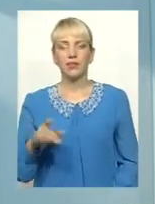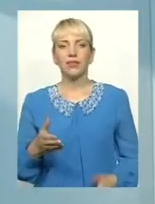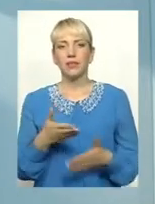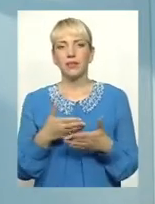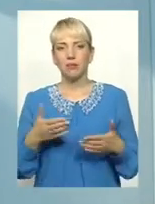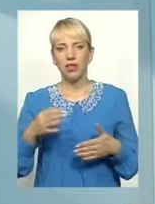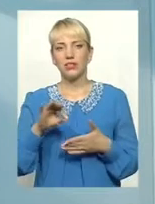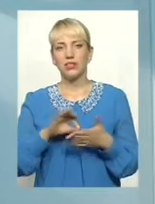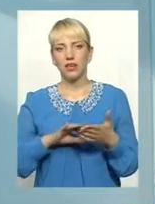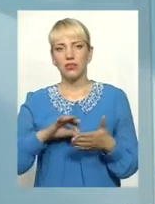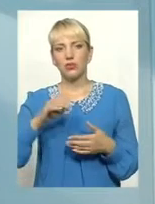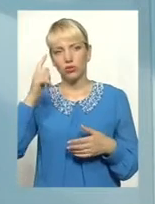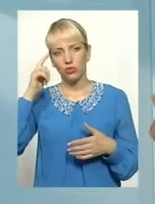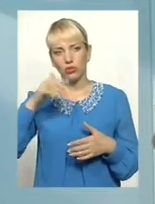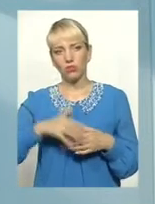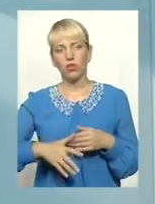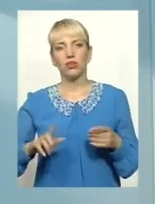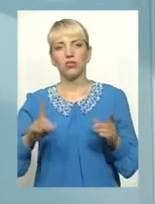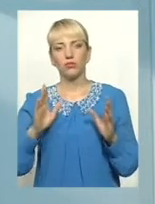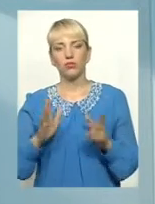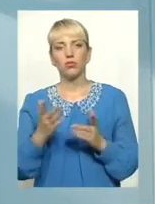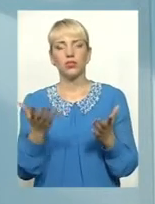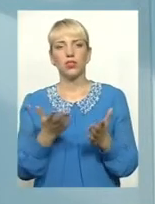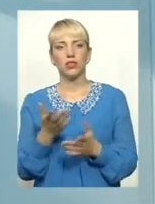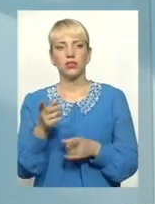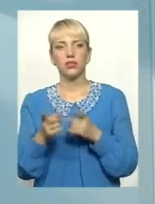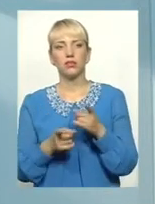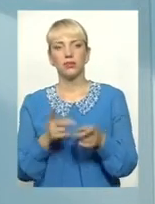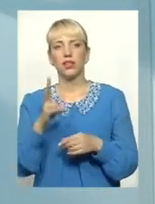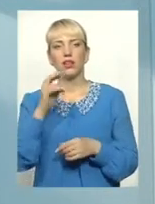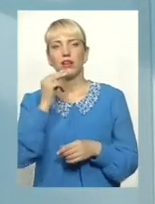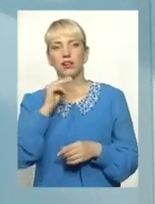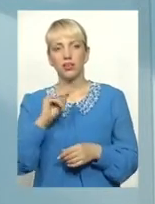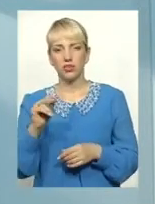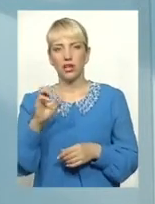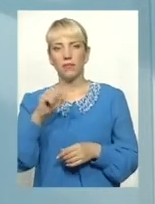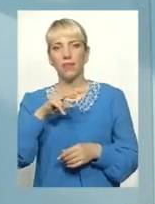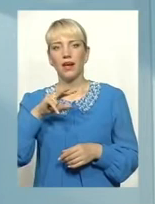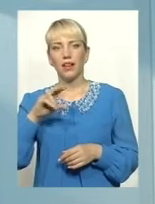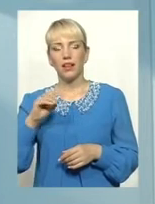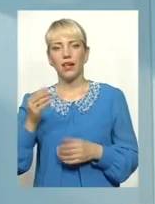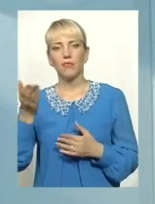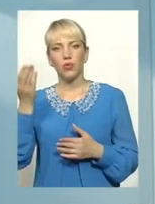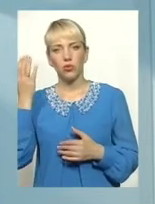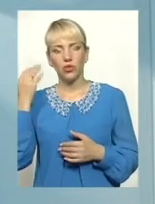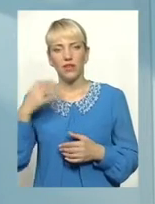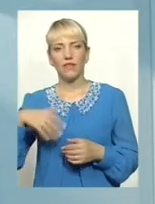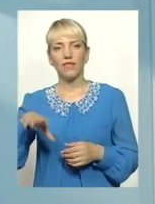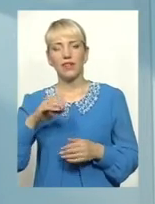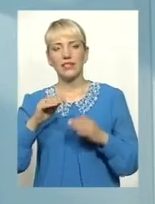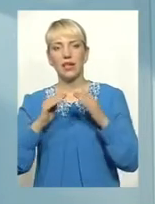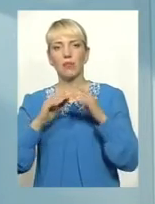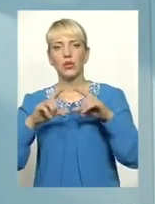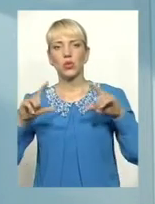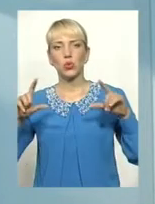відразу зрозуміли, що якісь будуть певні зміни на краще. Але тоді ще весь притулок